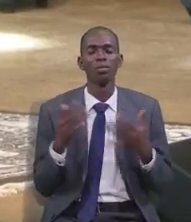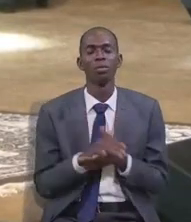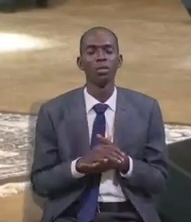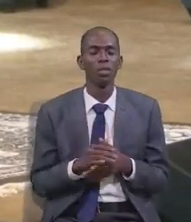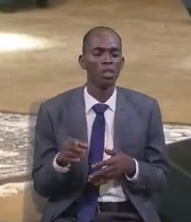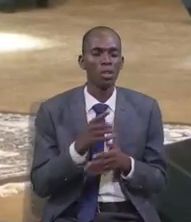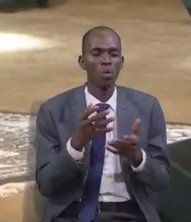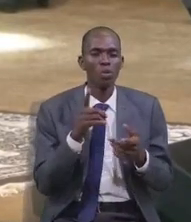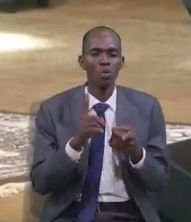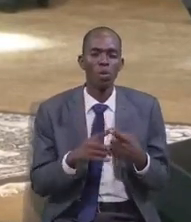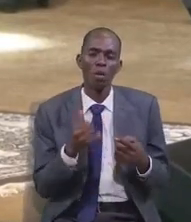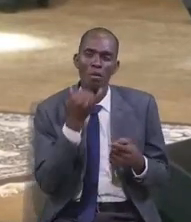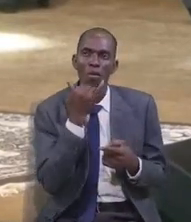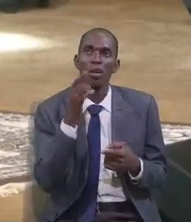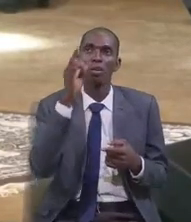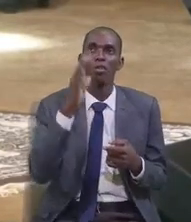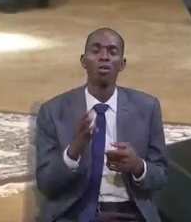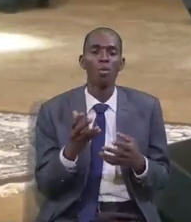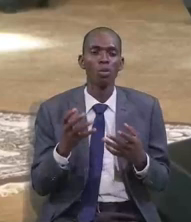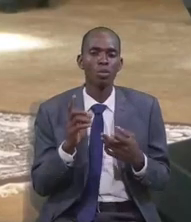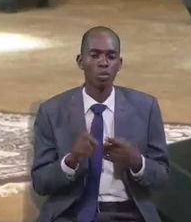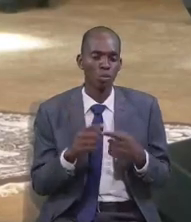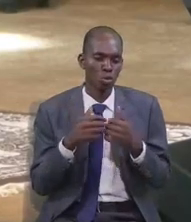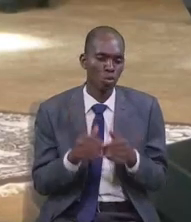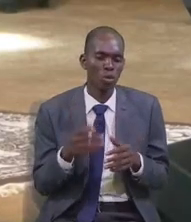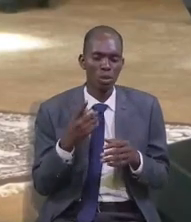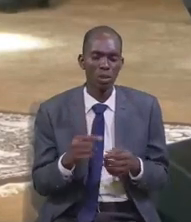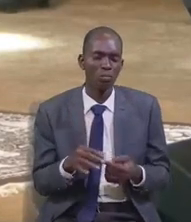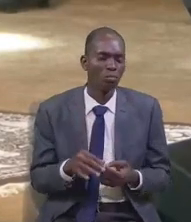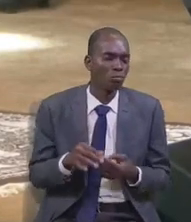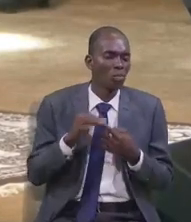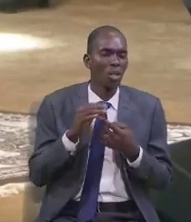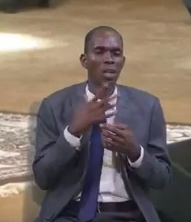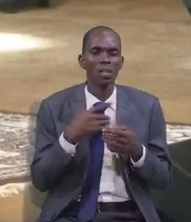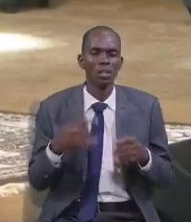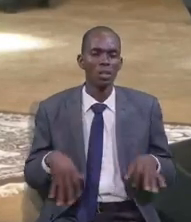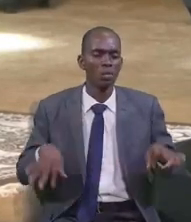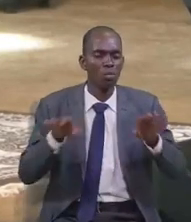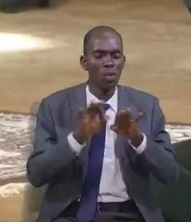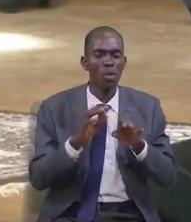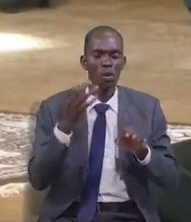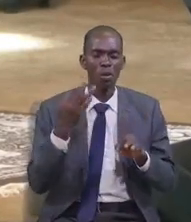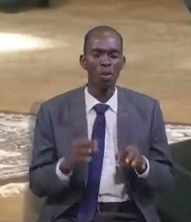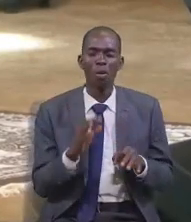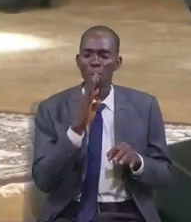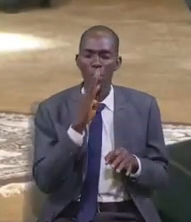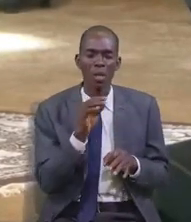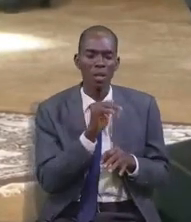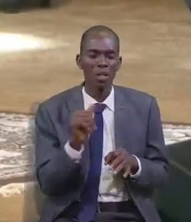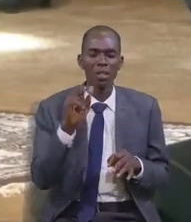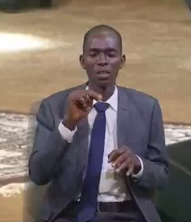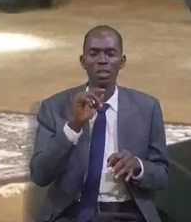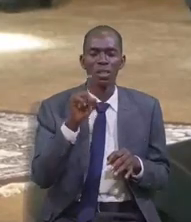blessiez Dieu. Que vous perdiez la spécialité, la signification d'être un Nazaréen à